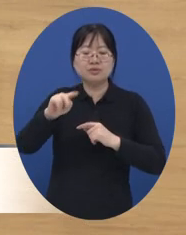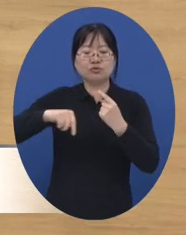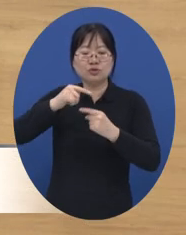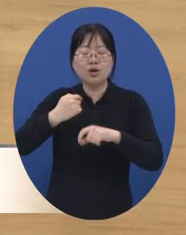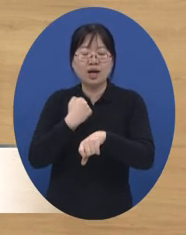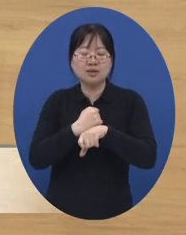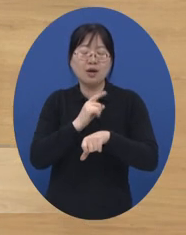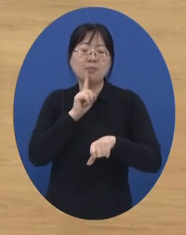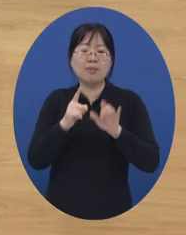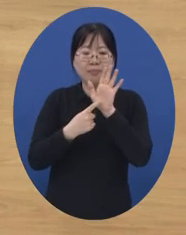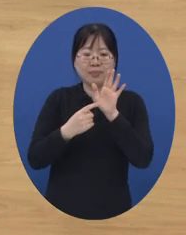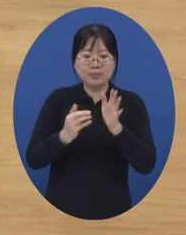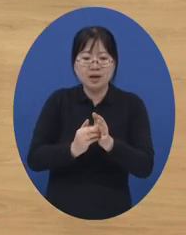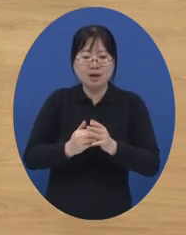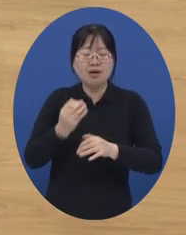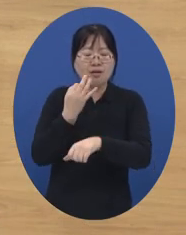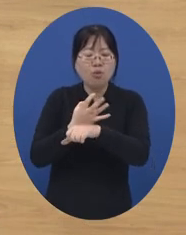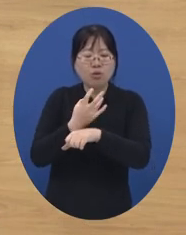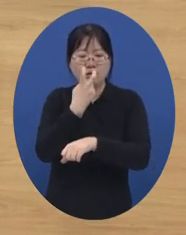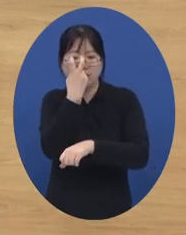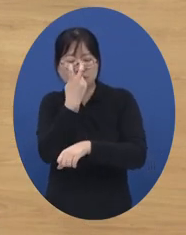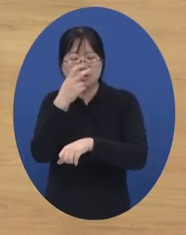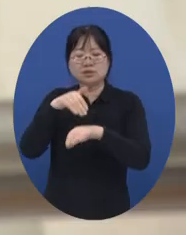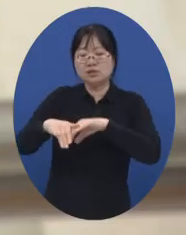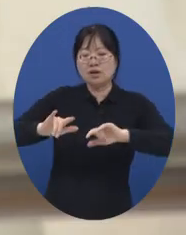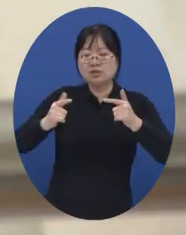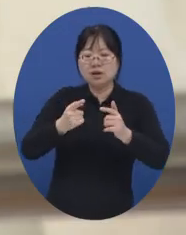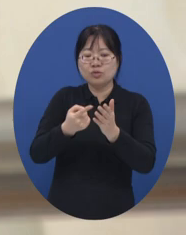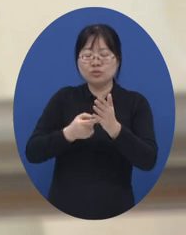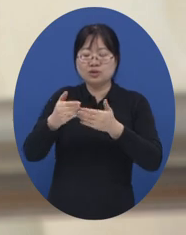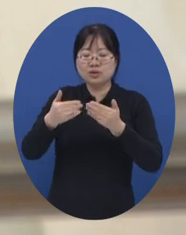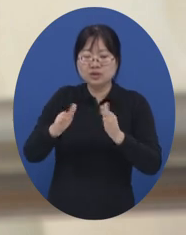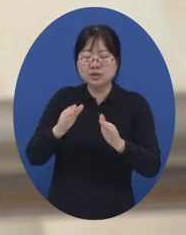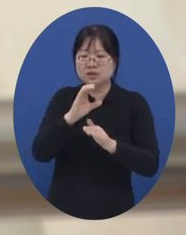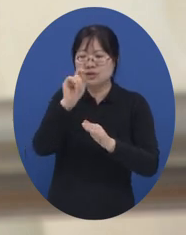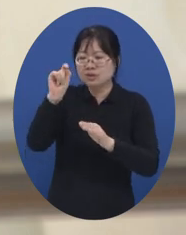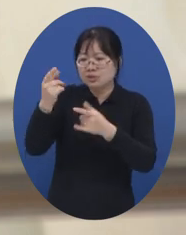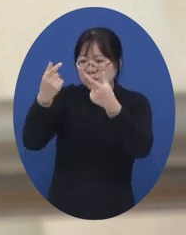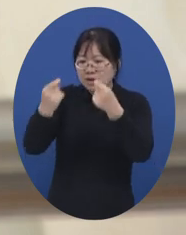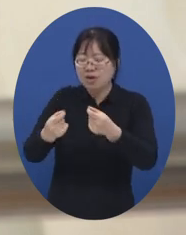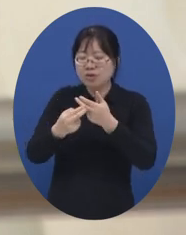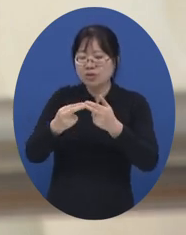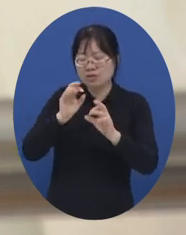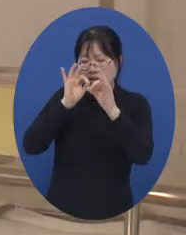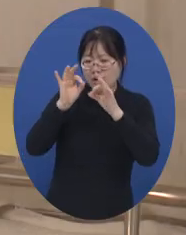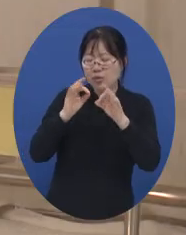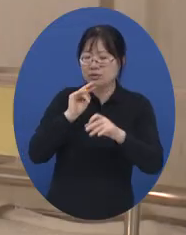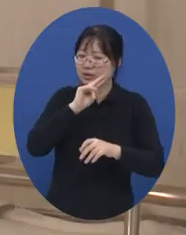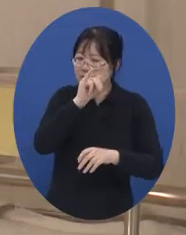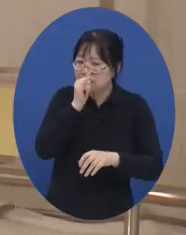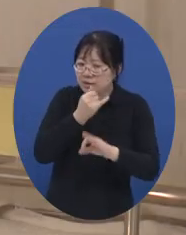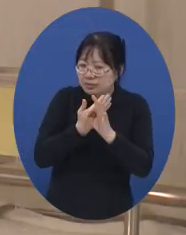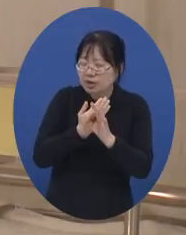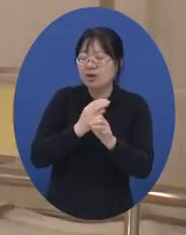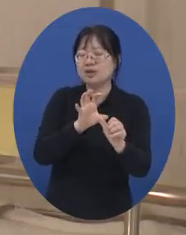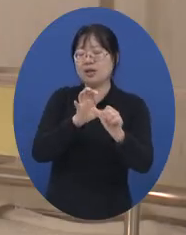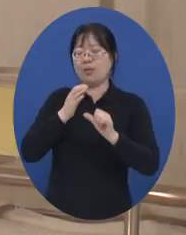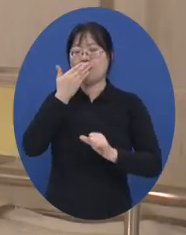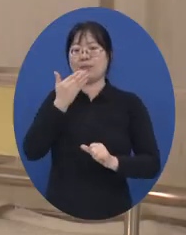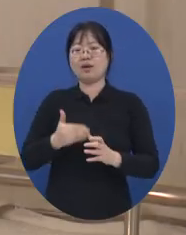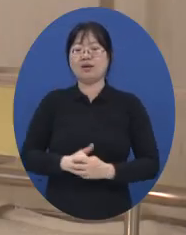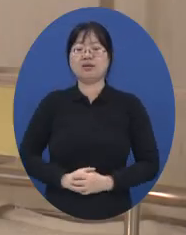발표했습니다 단순한 관찰 용이 아니라 수실 cctv 처럼 의료사고가 의심되면 활용할 수 있게 만들겠다는